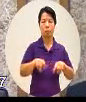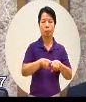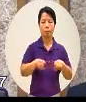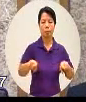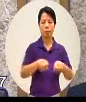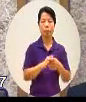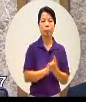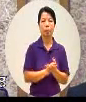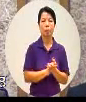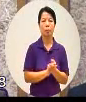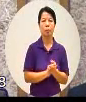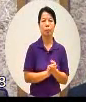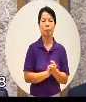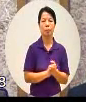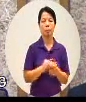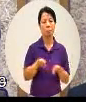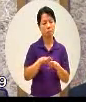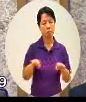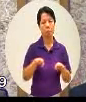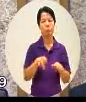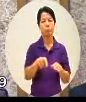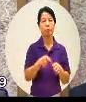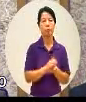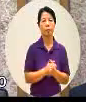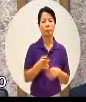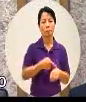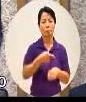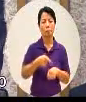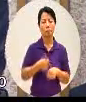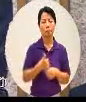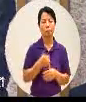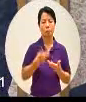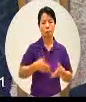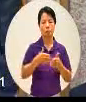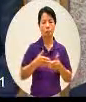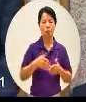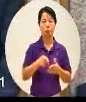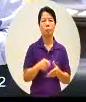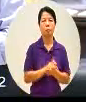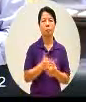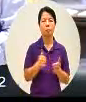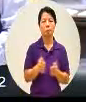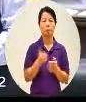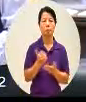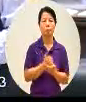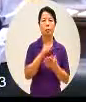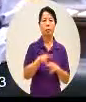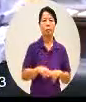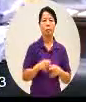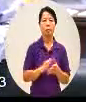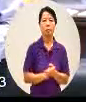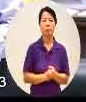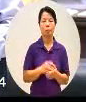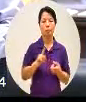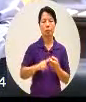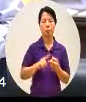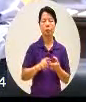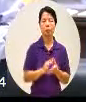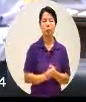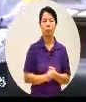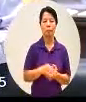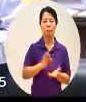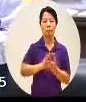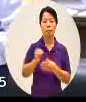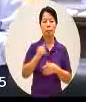啦，啊、嗯，就是讲路面的安全啦。 哦，对对对， 我个人的都认为是这样。 是，谢谢谢谢，来请坐。问对了吼，大家